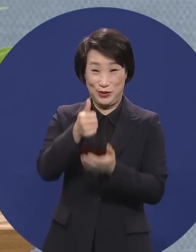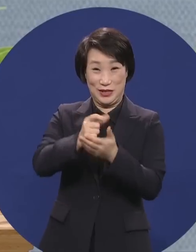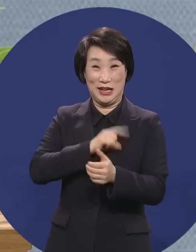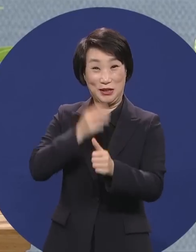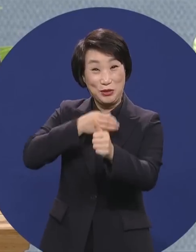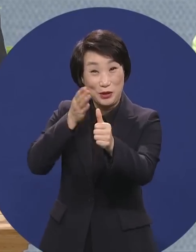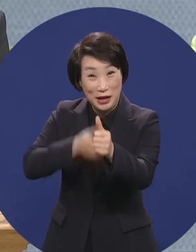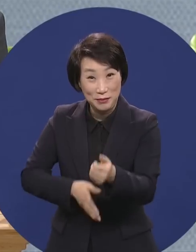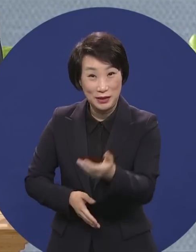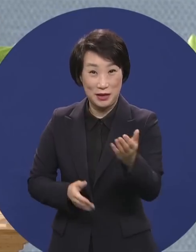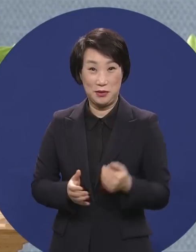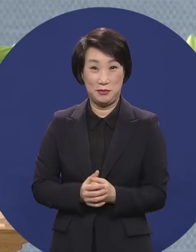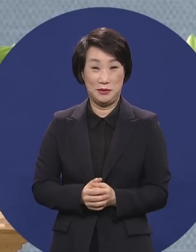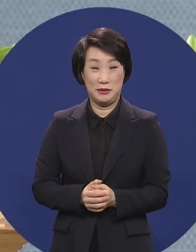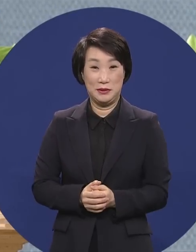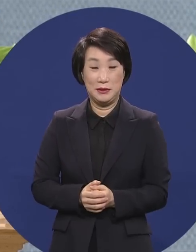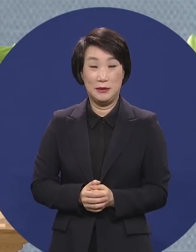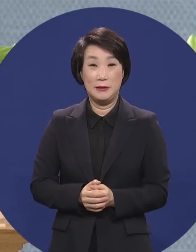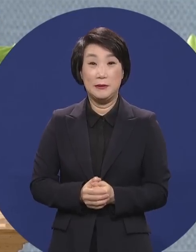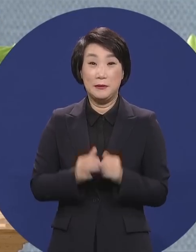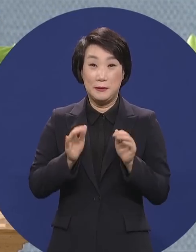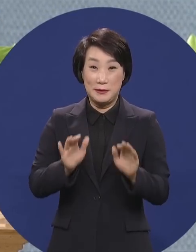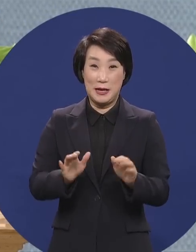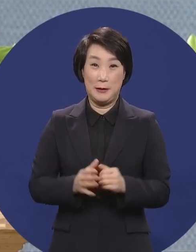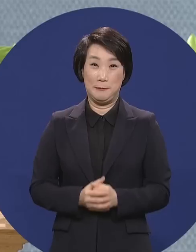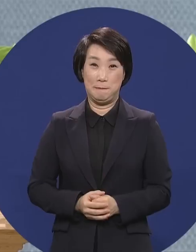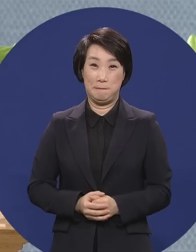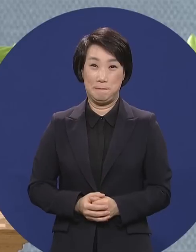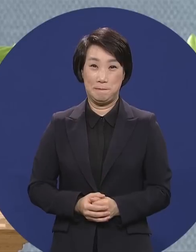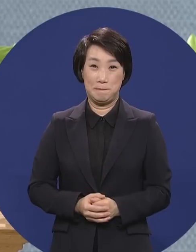축원합니다. 예.